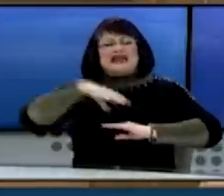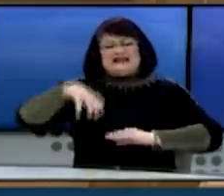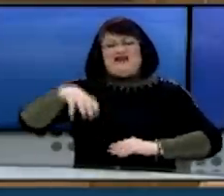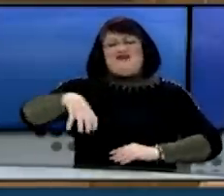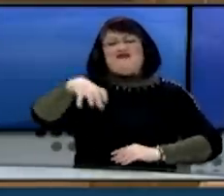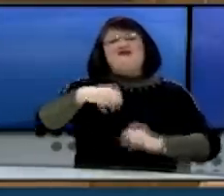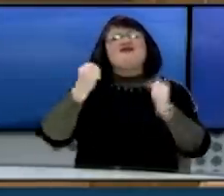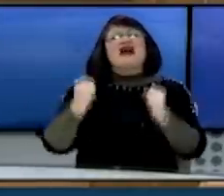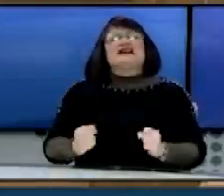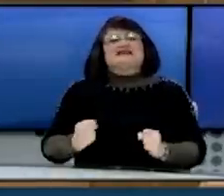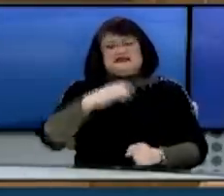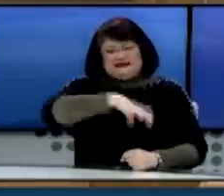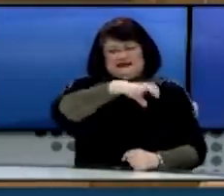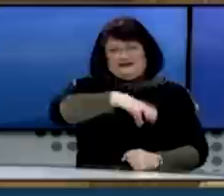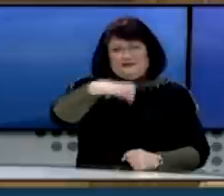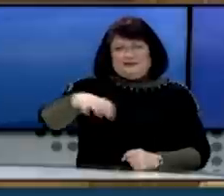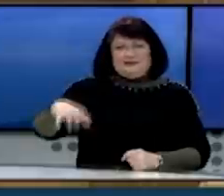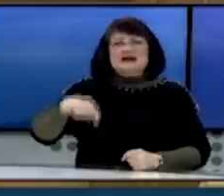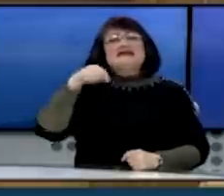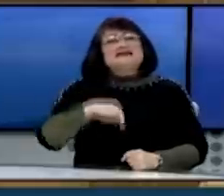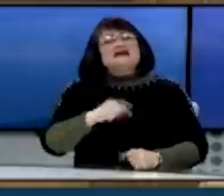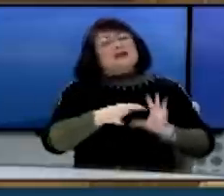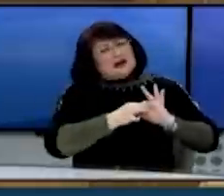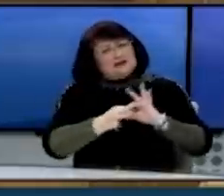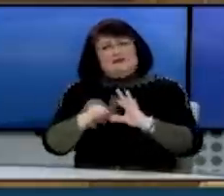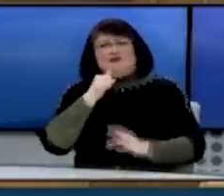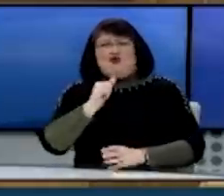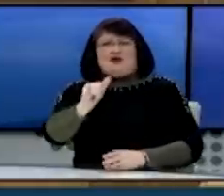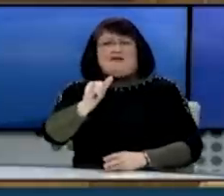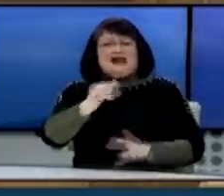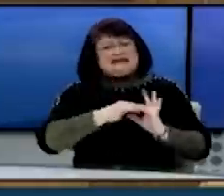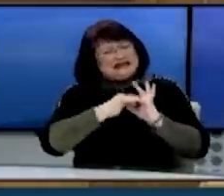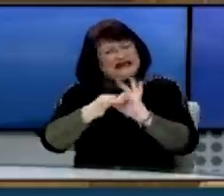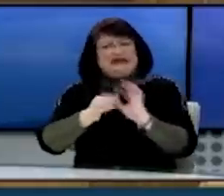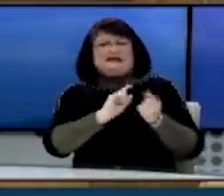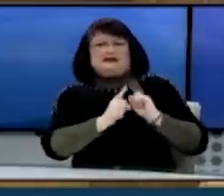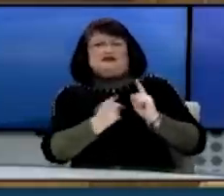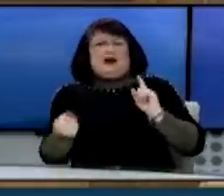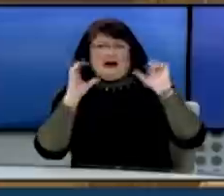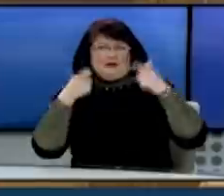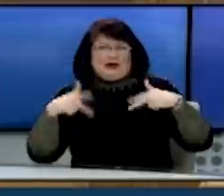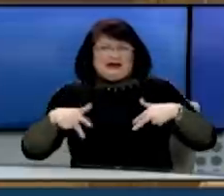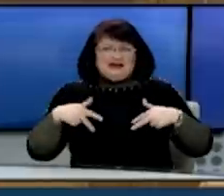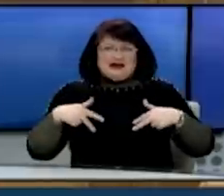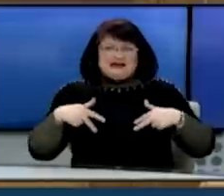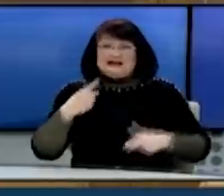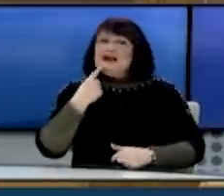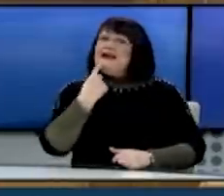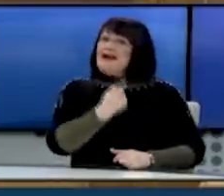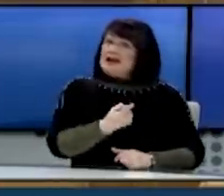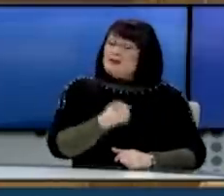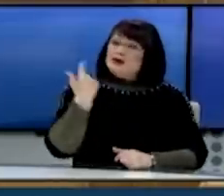χώρα, την οποία συμφωνία σήμερα επεκτείνει και μονιμοποιεί η κυβέρνηση της Νέας Δημοκρατίας, σας